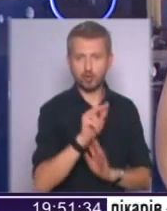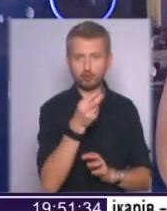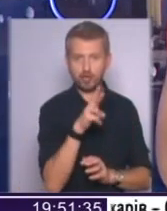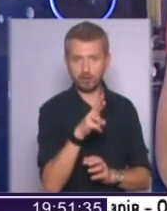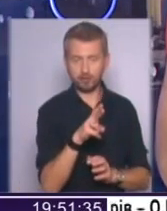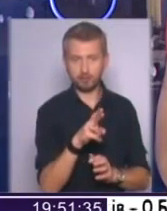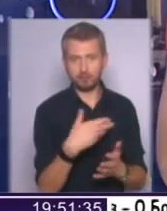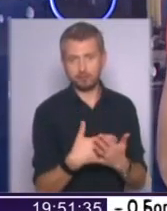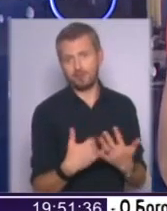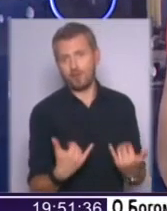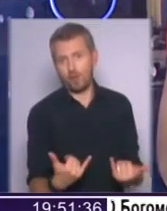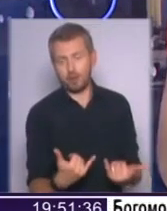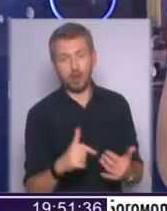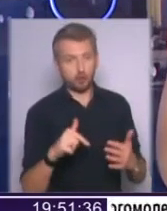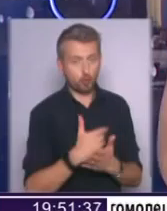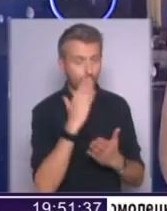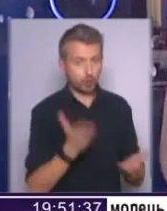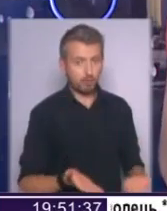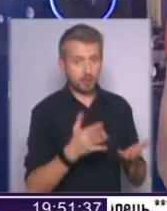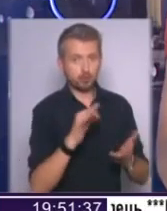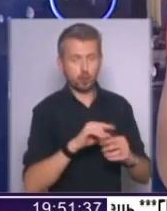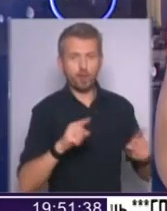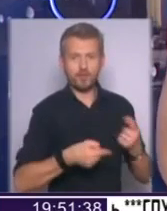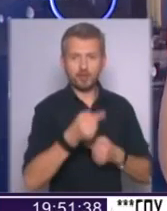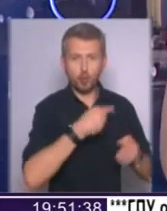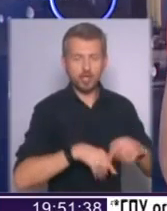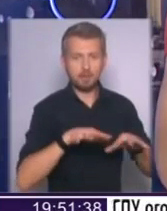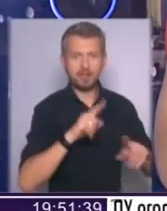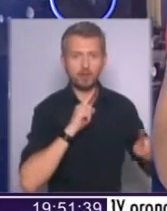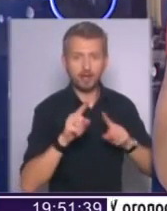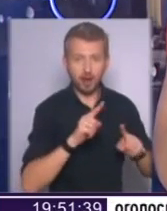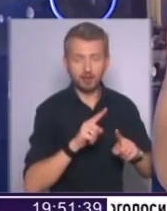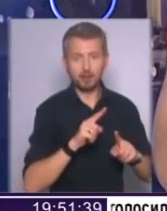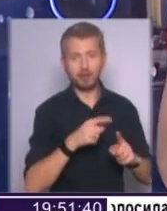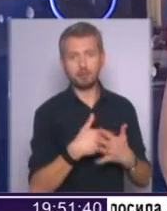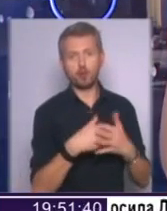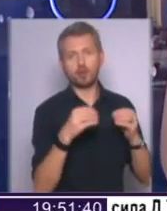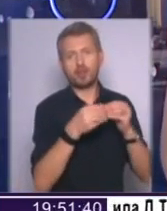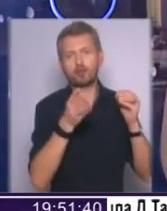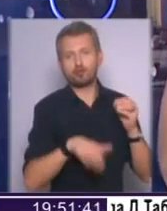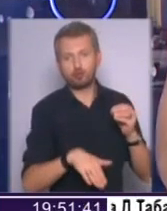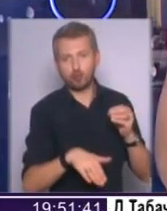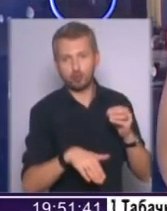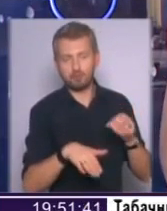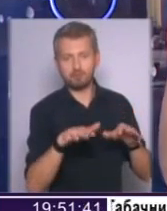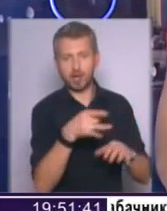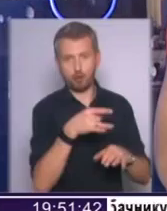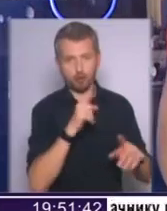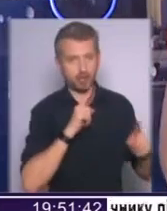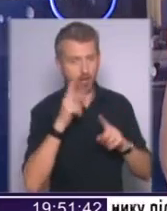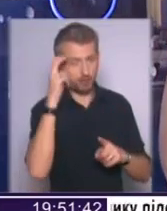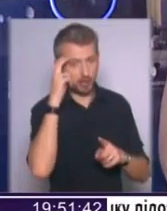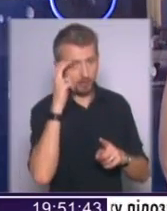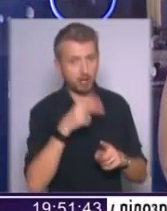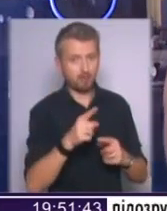так, але воно буде знову підняте щодо відродження місцевих рад і створення їх близько 10, можливо, місцевих районних рад в Києві, або повернути